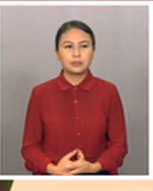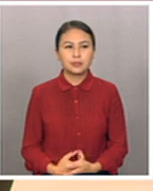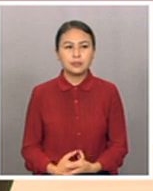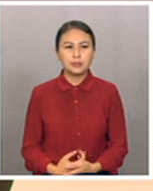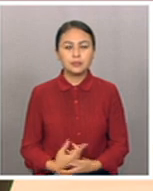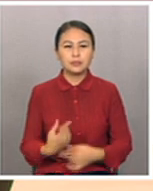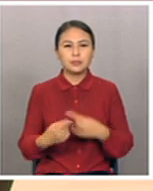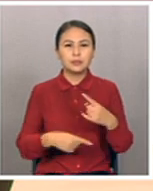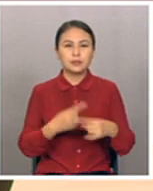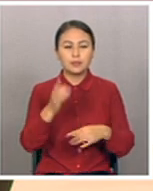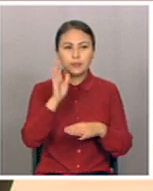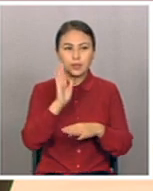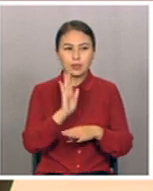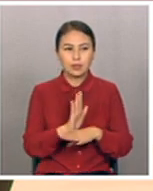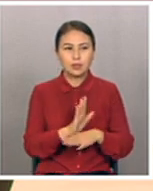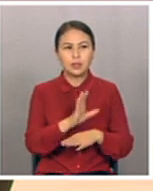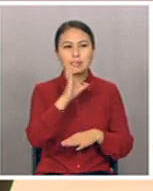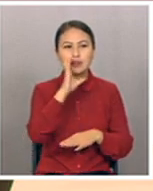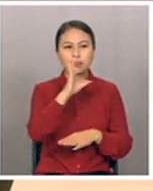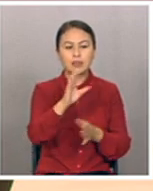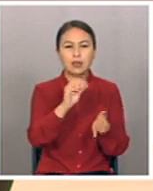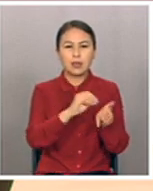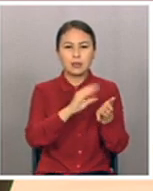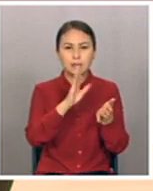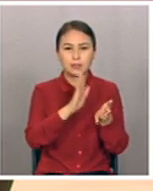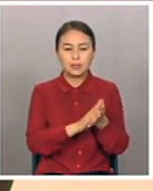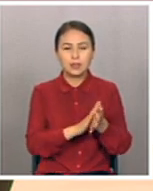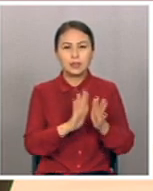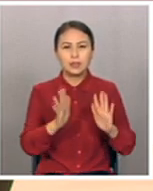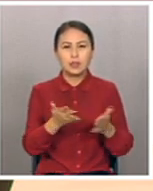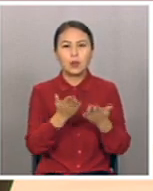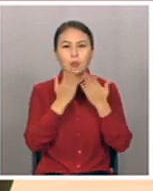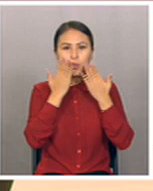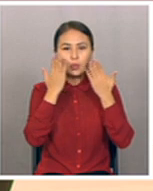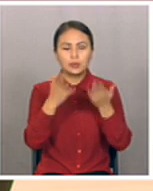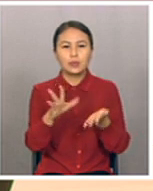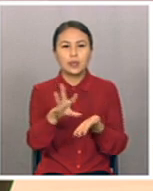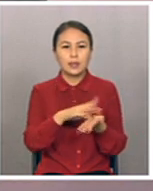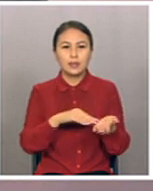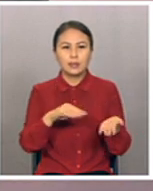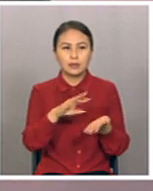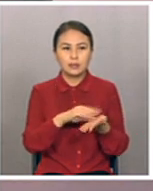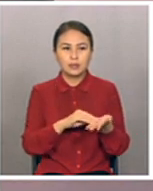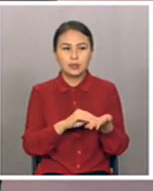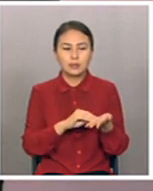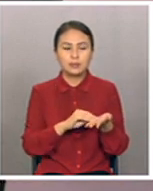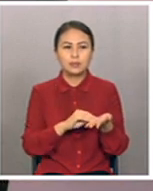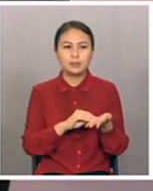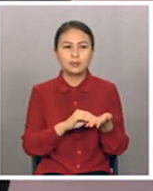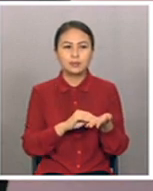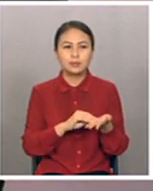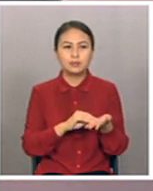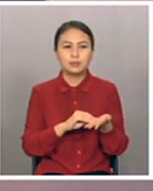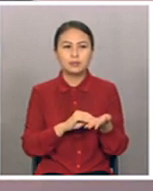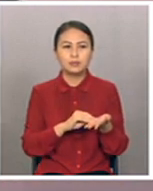Келесі тапсырмада С әріпі кездесетін сөздерді оқуды қайталаймыз.